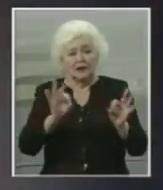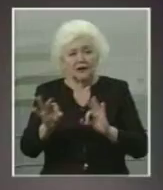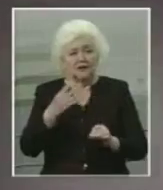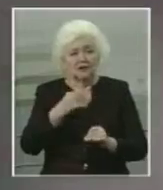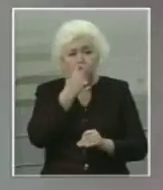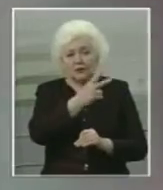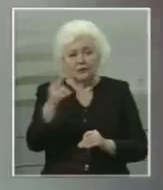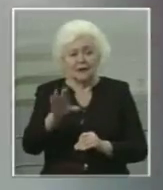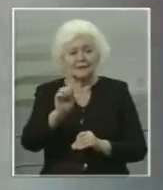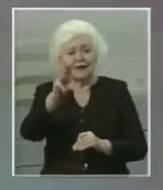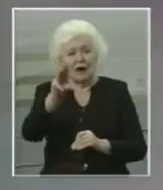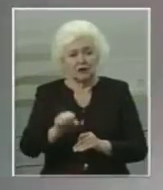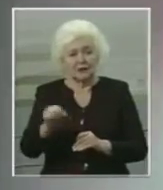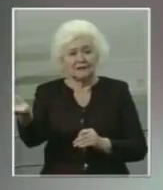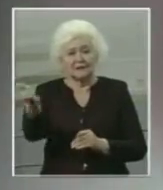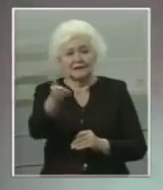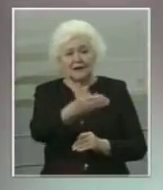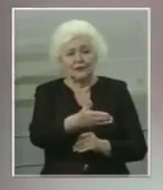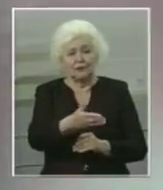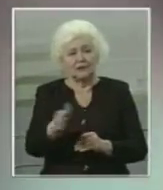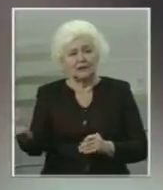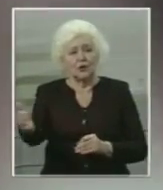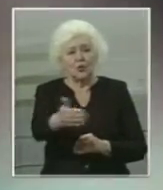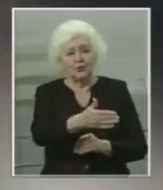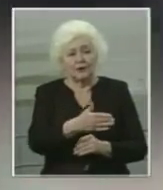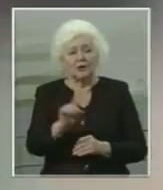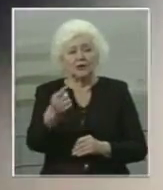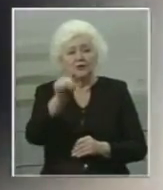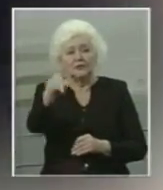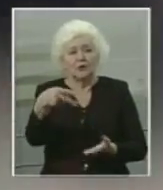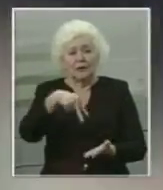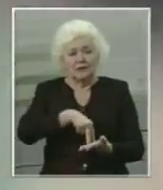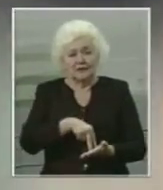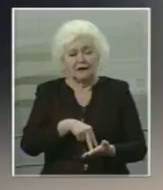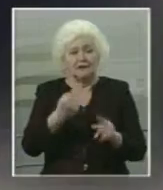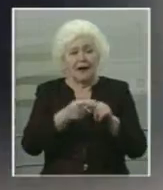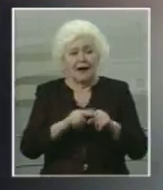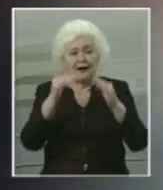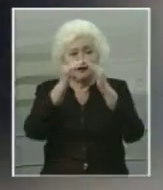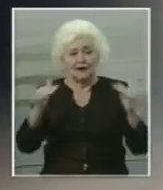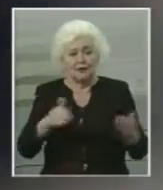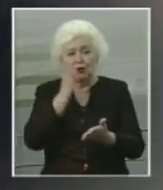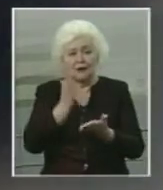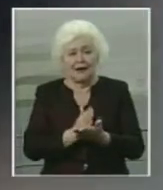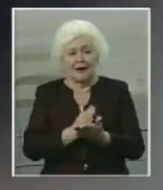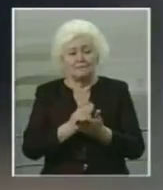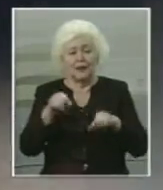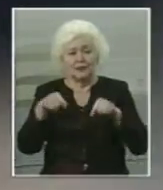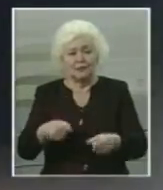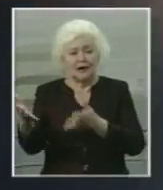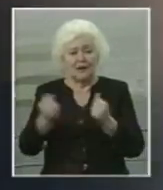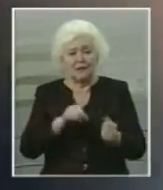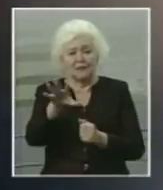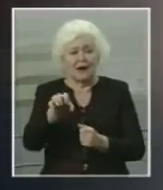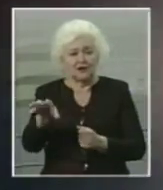Саша, Саш, Саша, ты чего там стоишь? Этот приют не имеет права Саш, принимать щенков. Чего